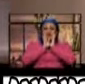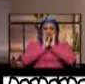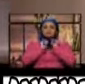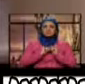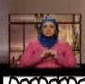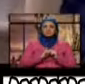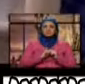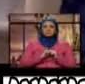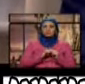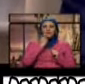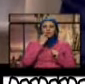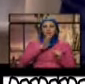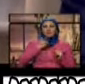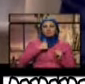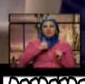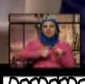هذا الواحد.